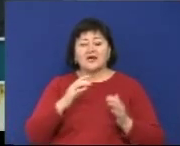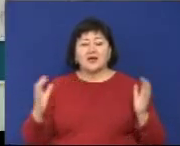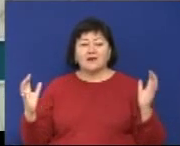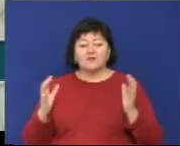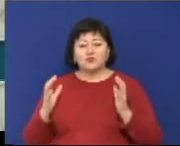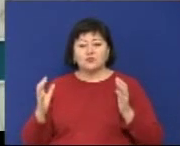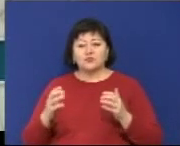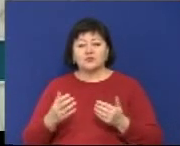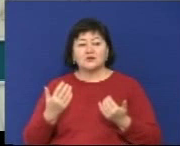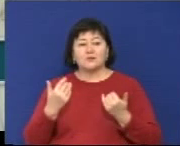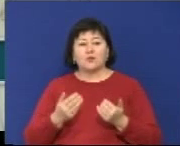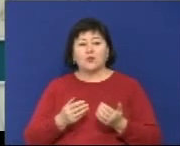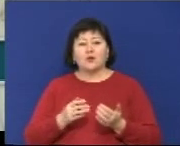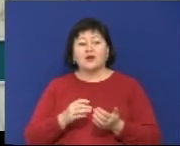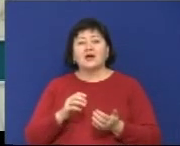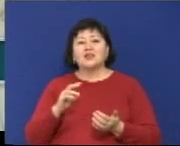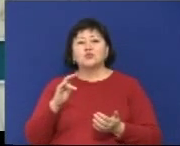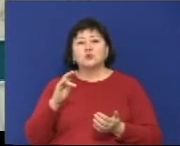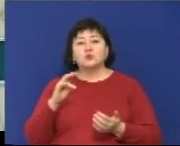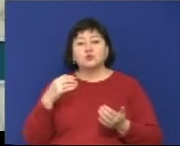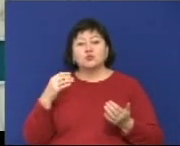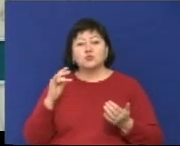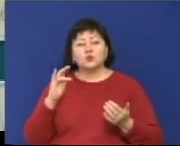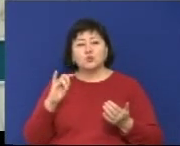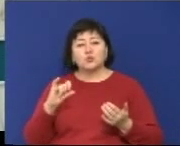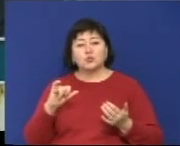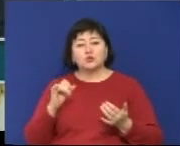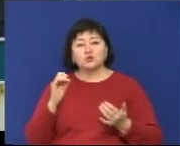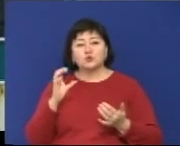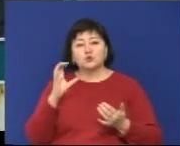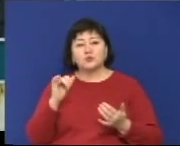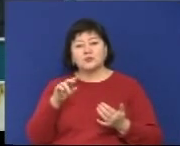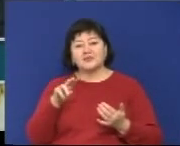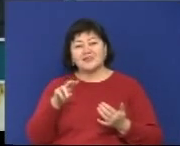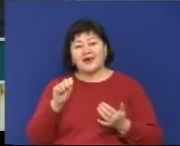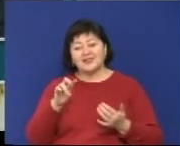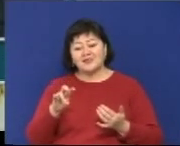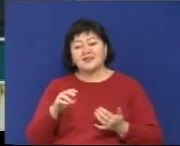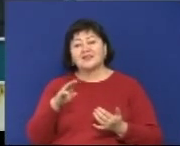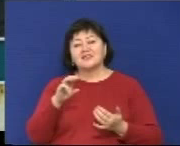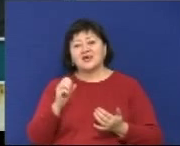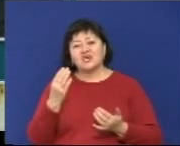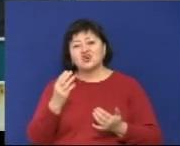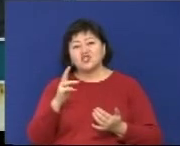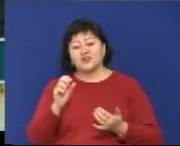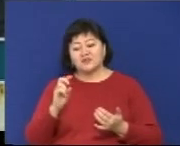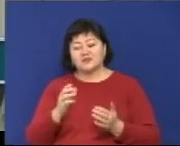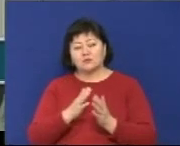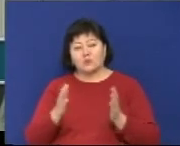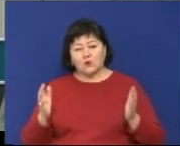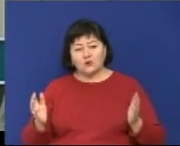транспортного сообщения по маршруту Нур-Султан-Ташкент. Казахстан и Узбекистан будут принимать самые активные действия для